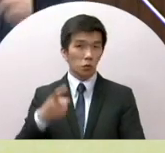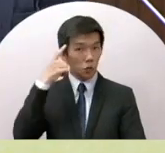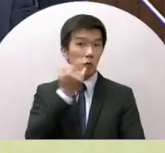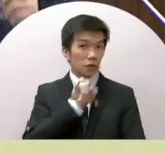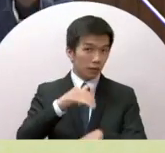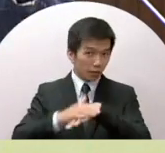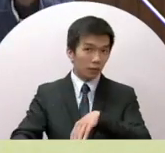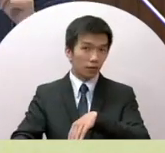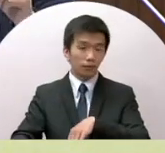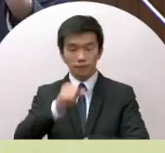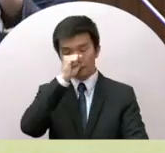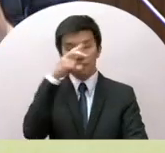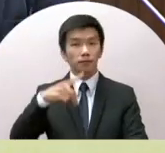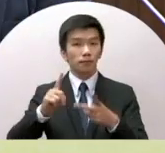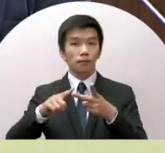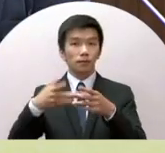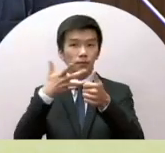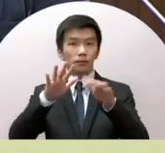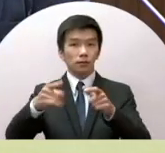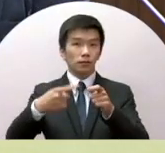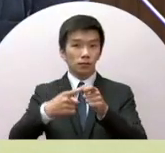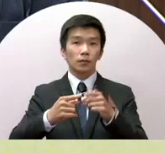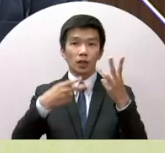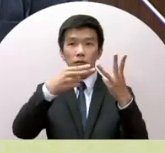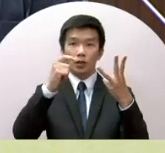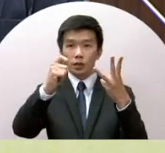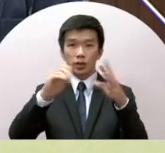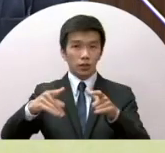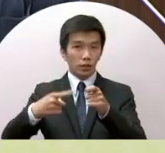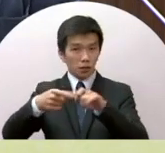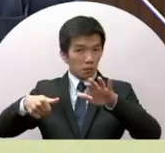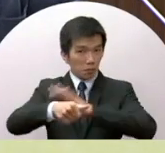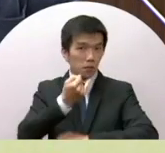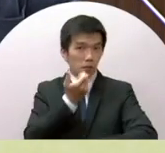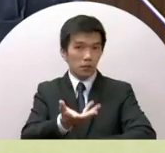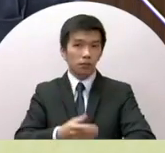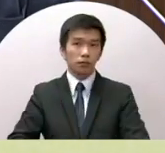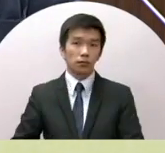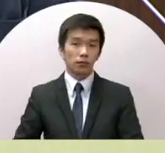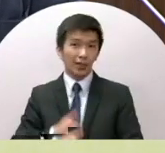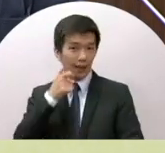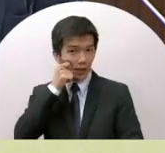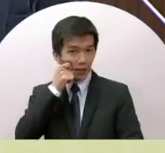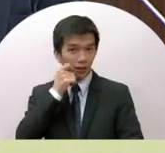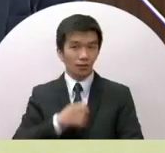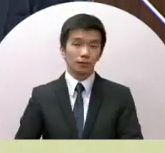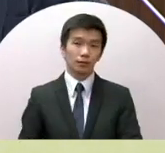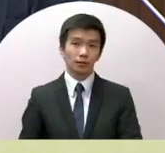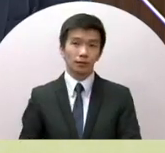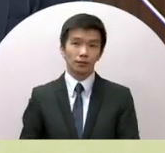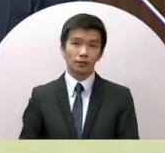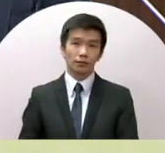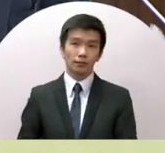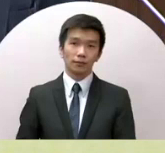方便在这边。 那第二，我问一下，今年 WHA 我们有机会参与吗？ 仍然是会非常的困难， 非常艰辛， 仍然在联络这些